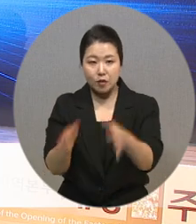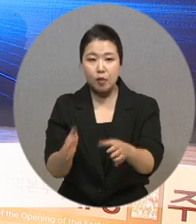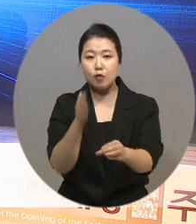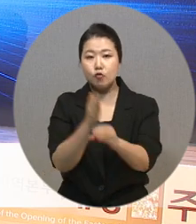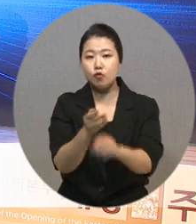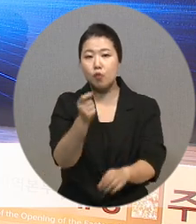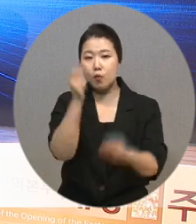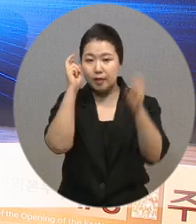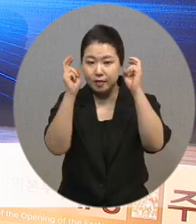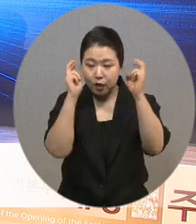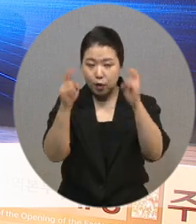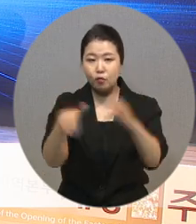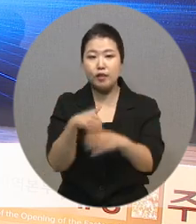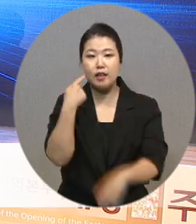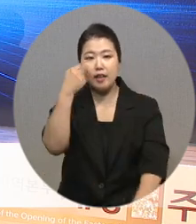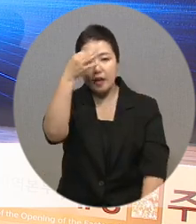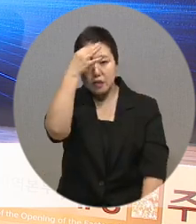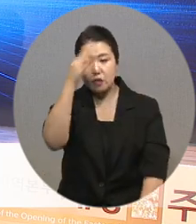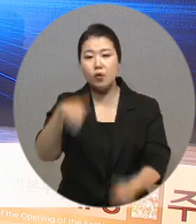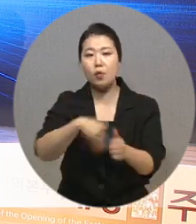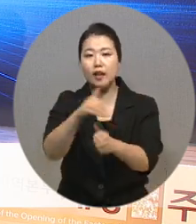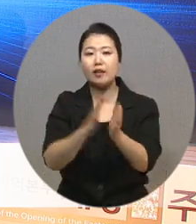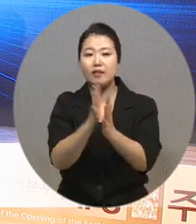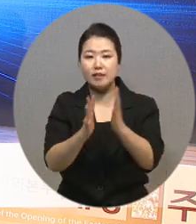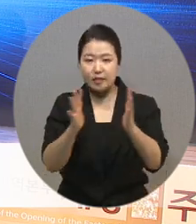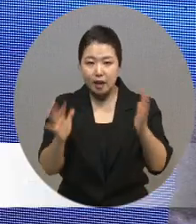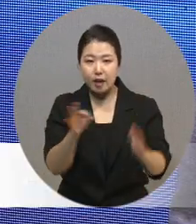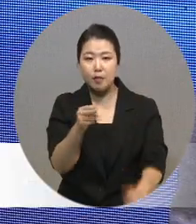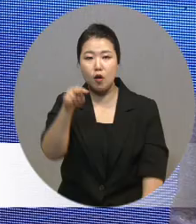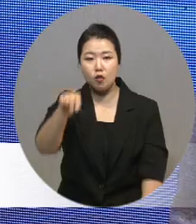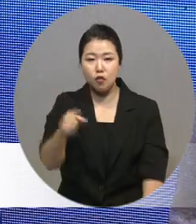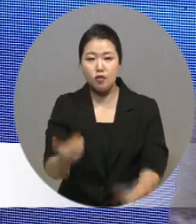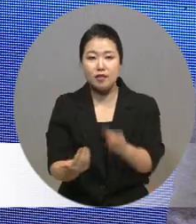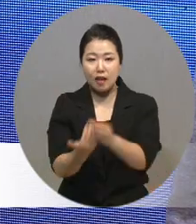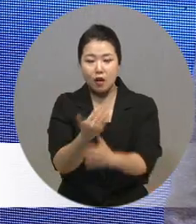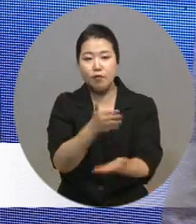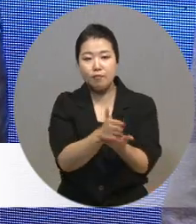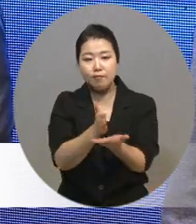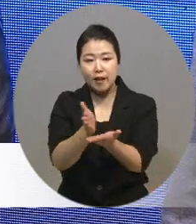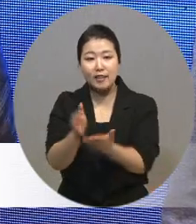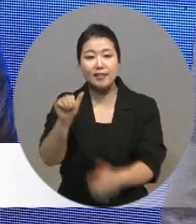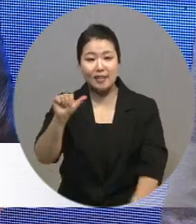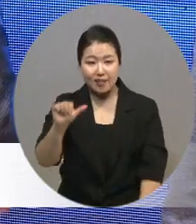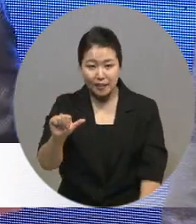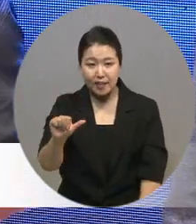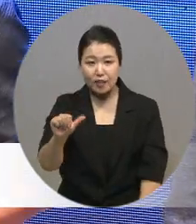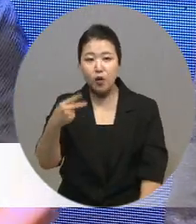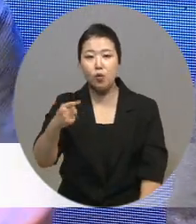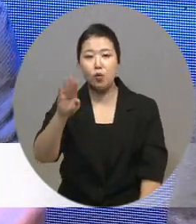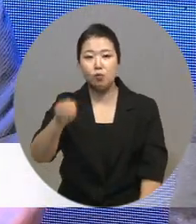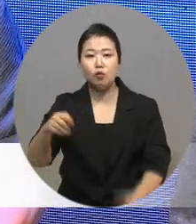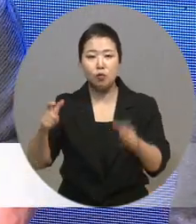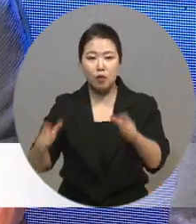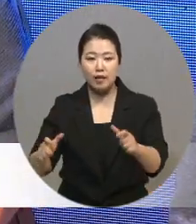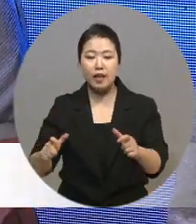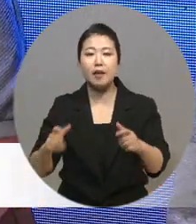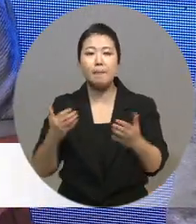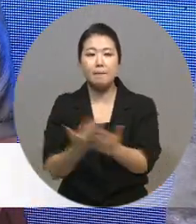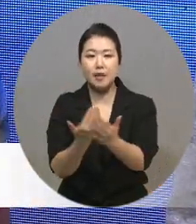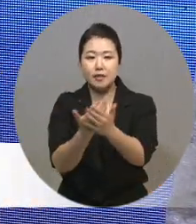벤처 기업 문화 예술 환경 살림 여순 사건 등 다섯 개 분야에서 동북권 지역 발전에